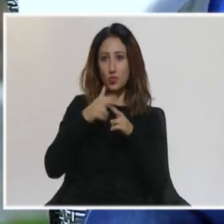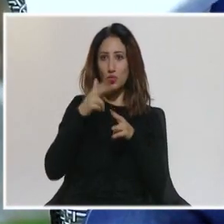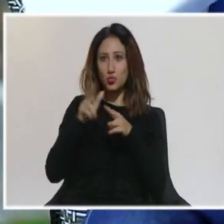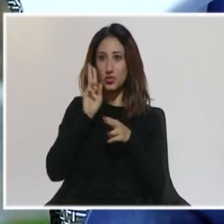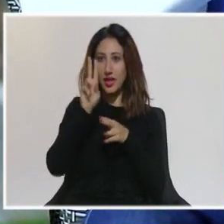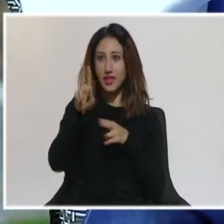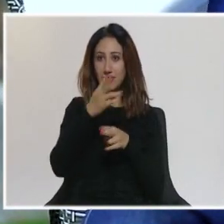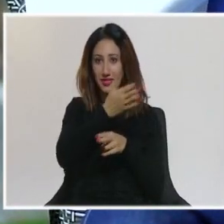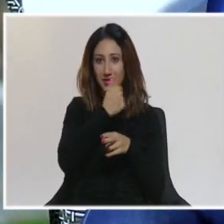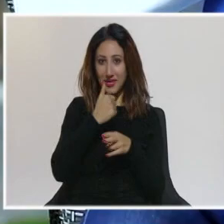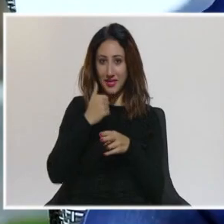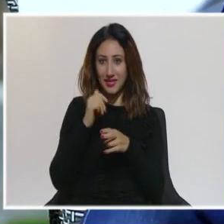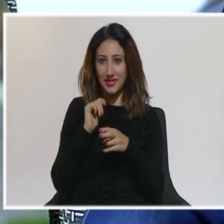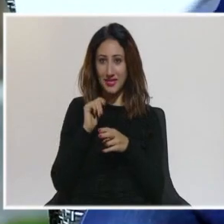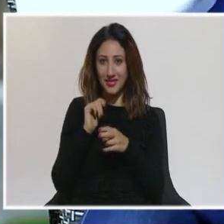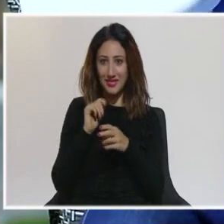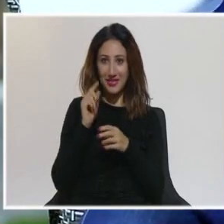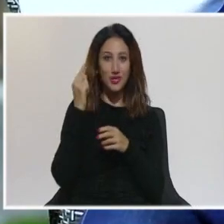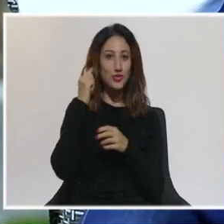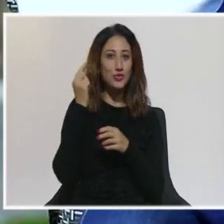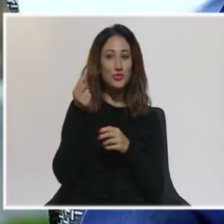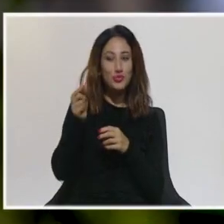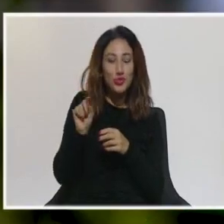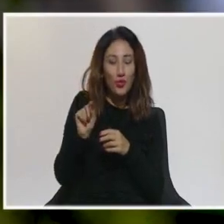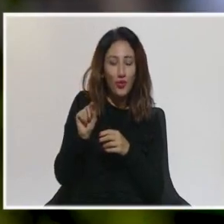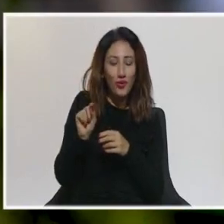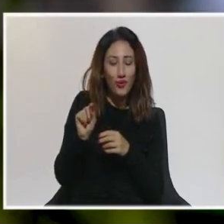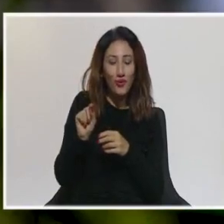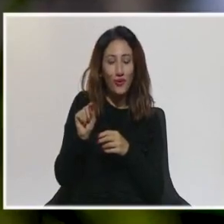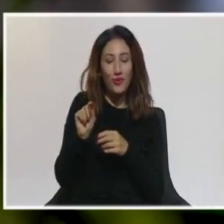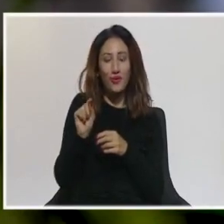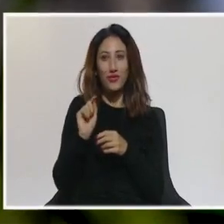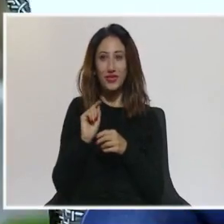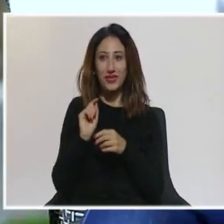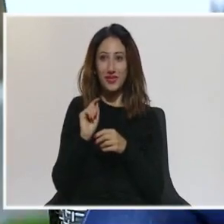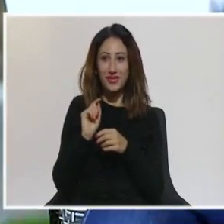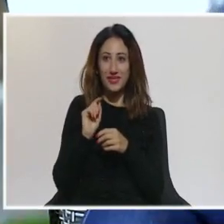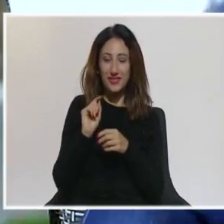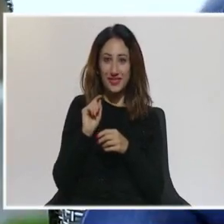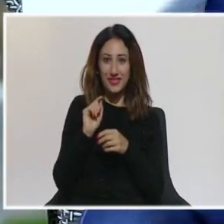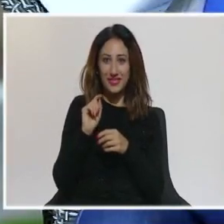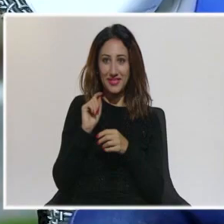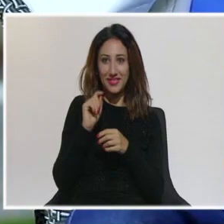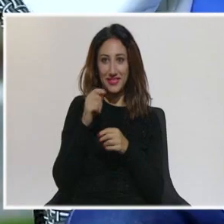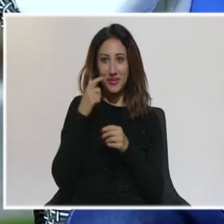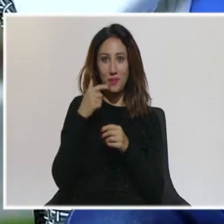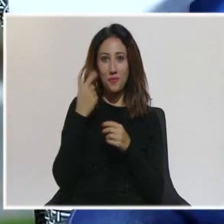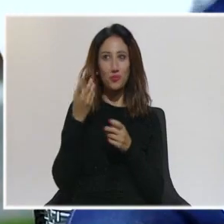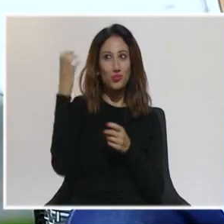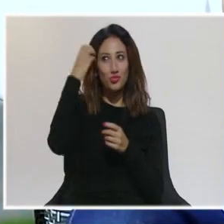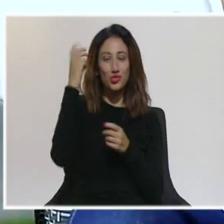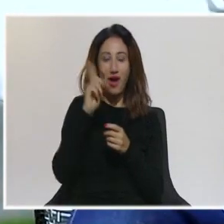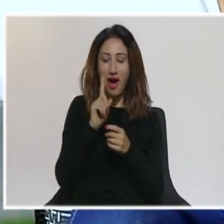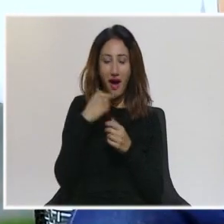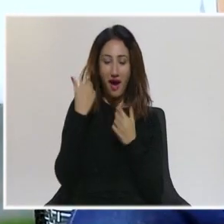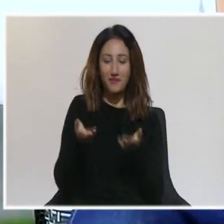ايه اوطي لها الصوت في الحته اللي فيها رعب تمام اعدلها المشهد يا بنتي ما انا مش حافظ